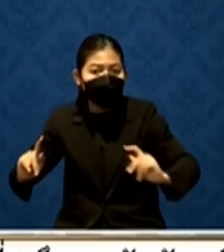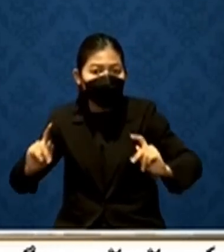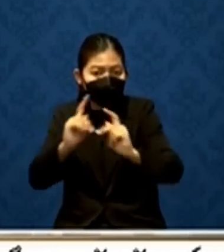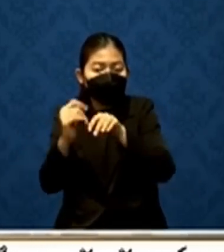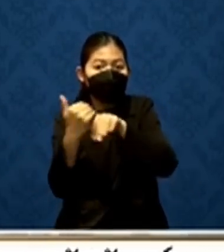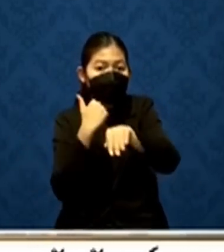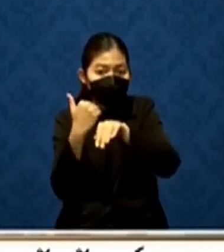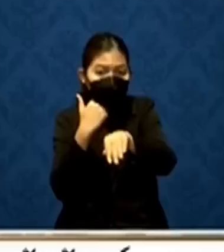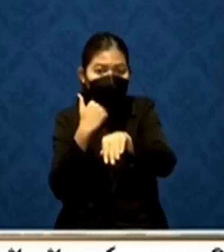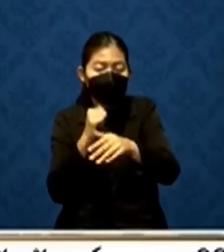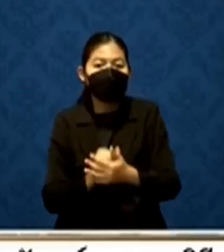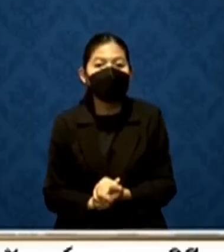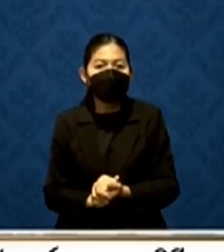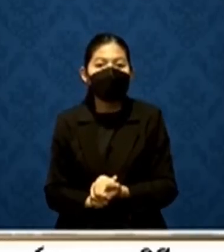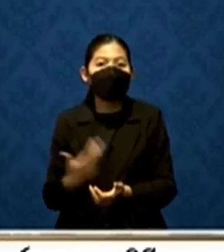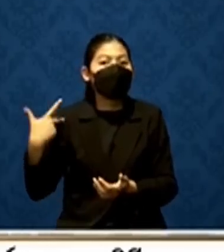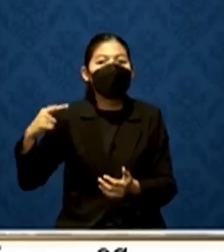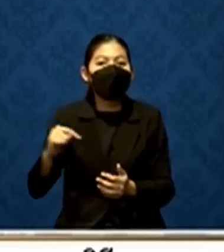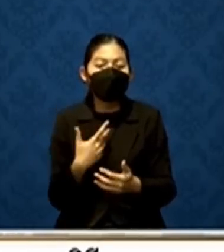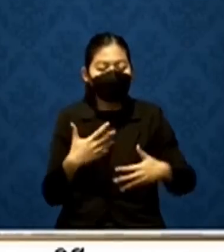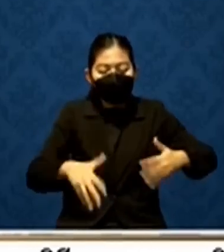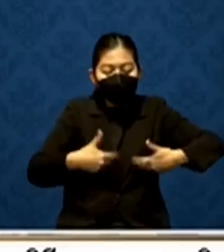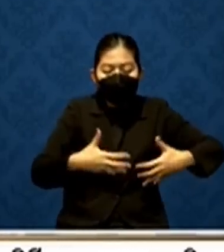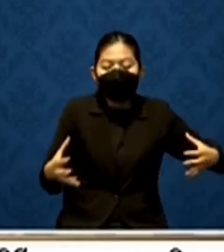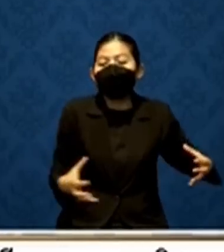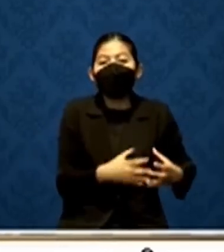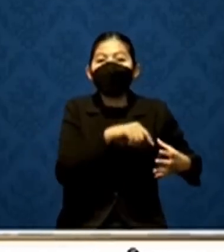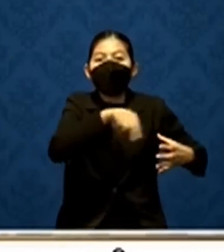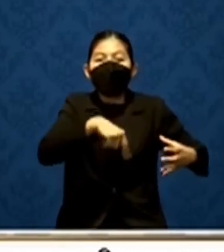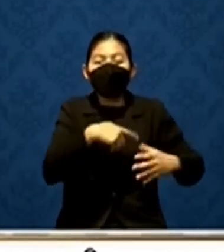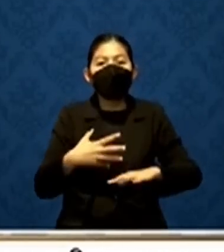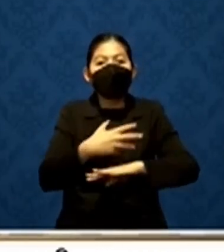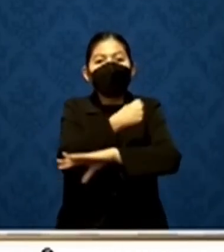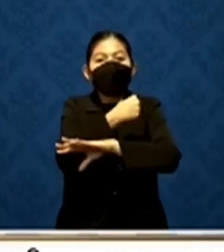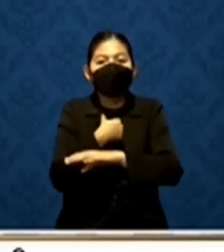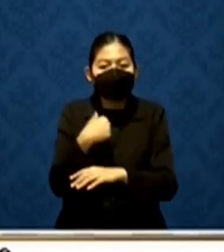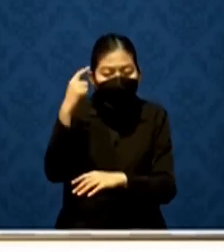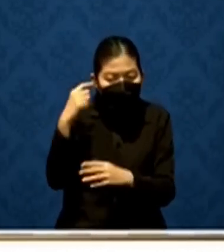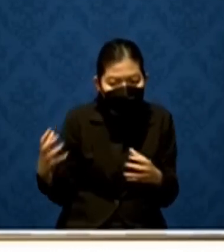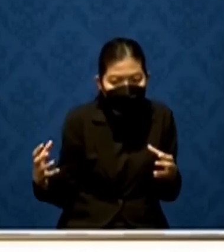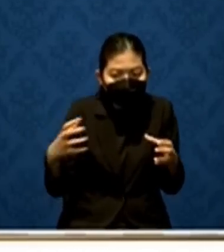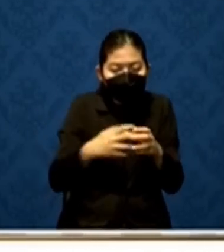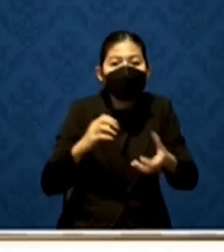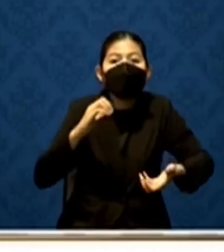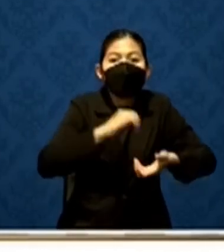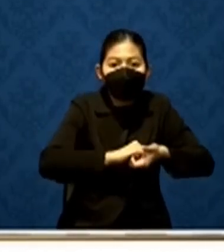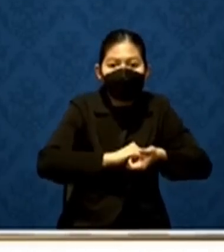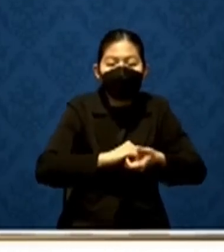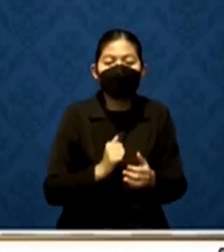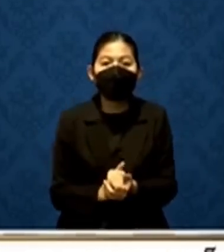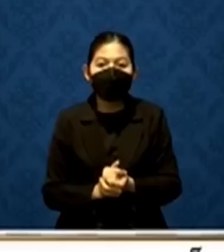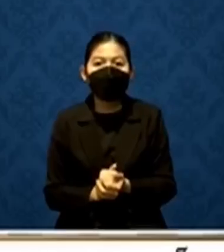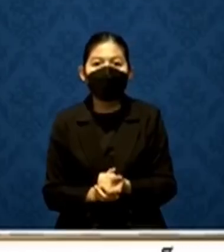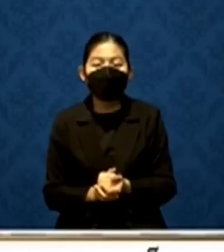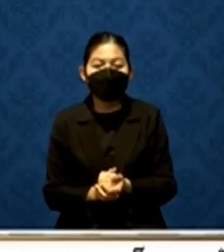คมนาคมเพื่อประโยชน์ของตนเองและพวกพ้องและพรรคการเมืองที่ตนสังกัดเองและพรรค